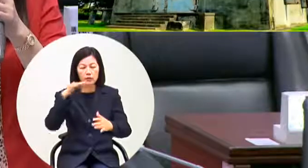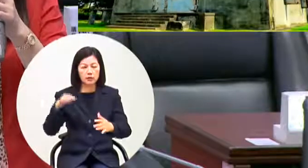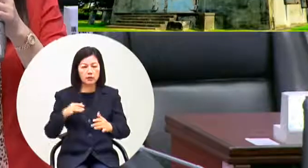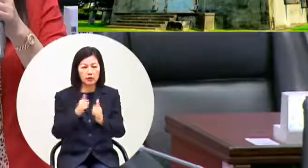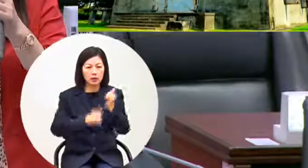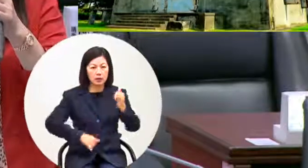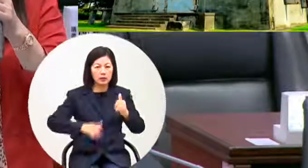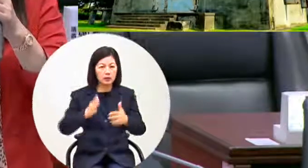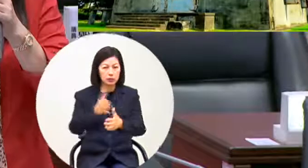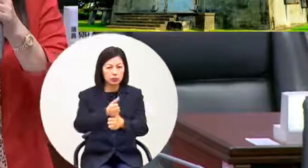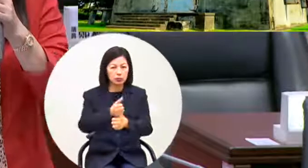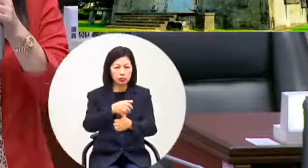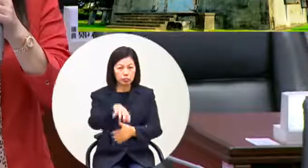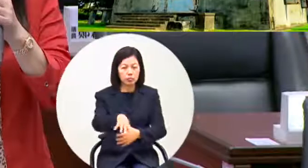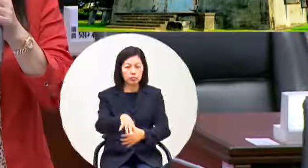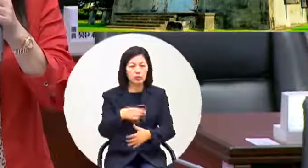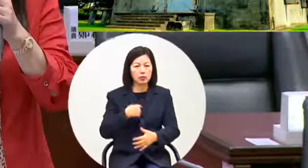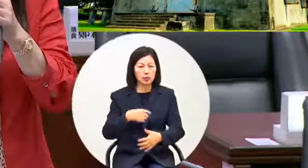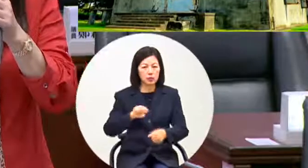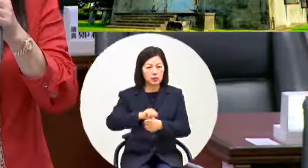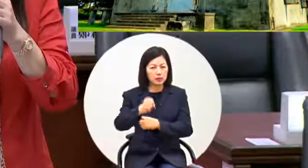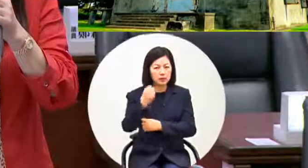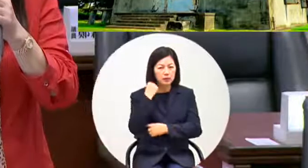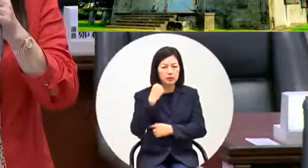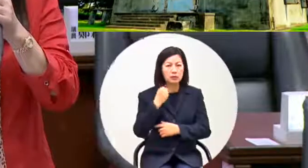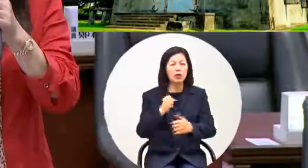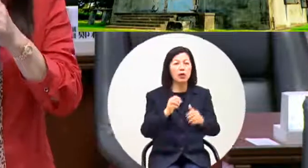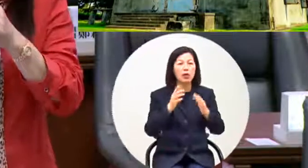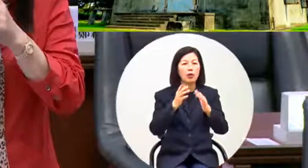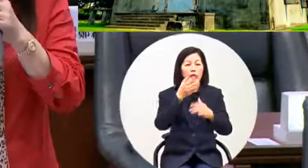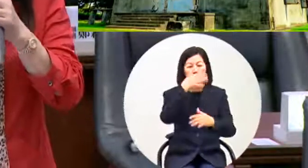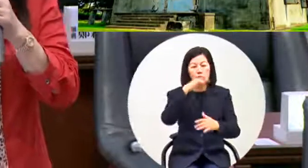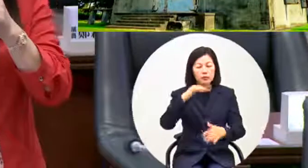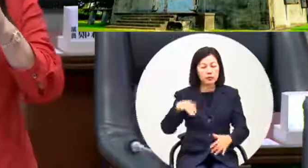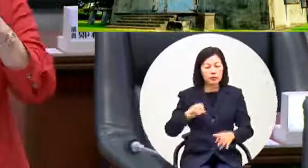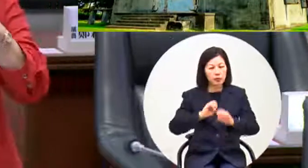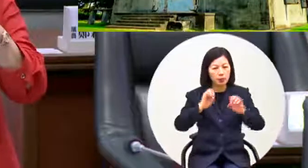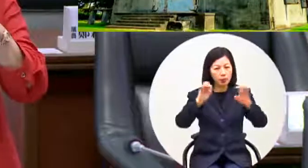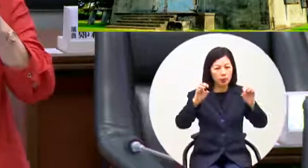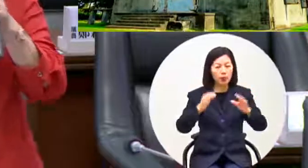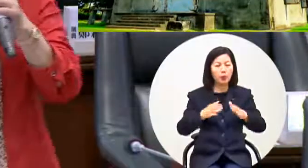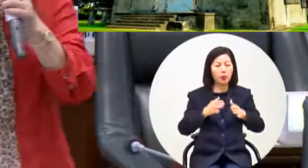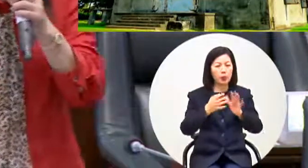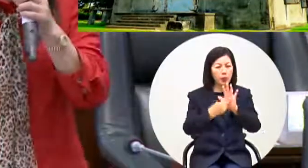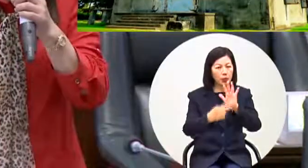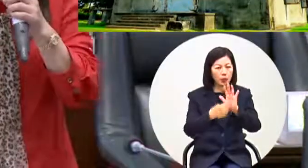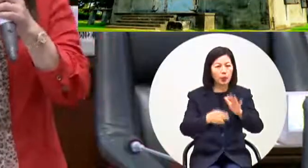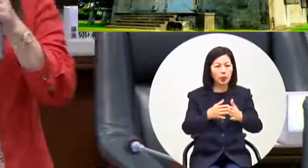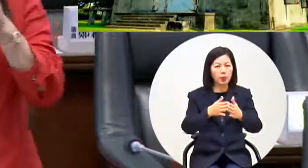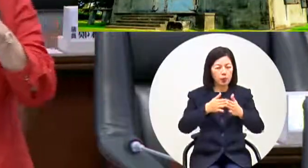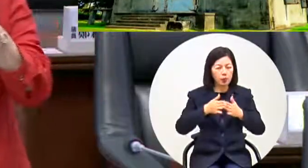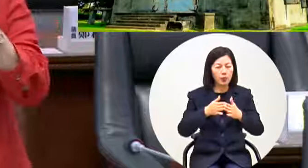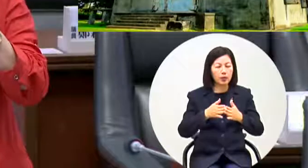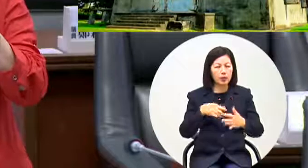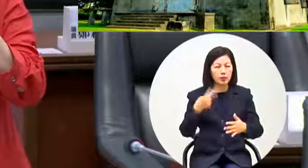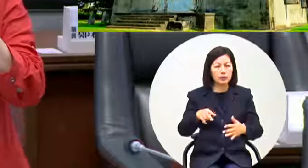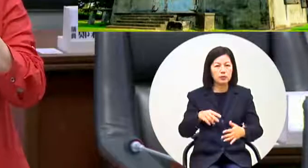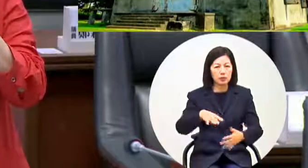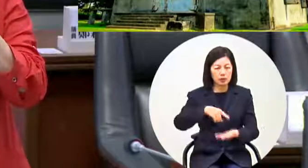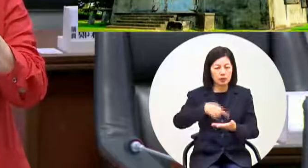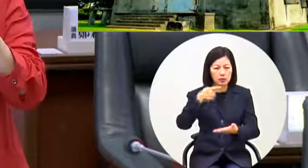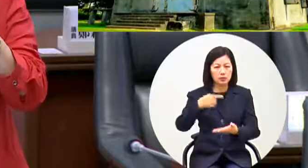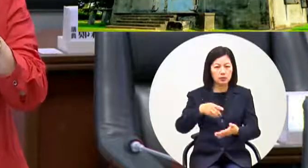化我们凤山景点的行销推动。好，阿里家在处哈。麻烦我们的文化局还有观光